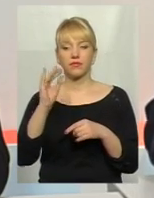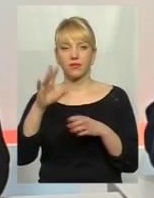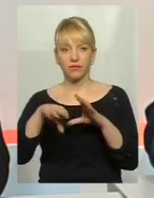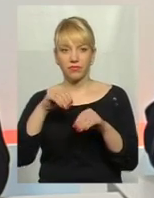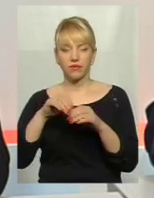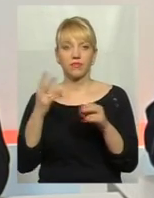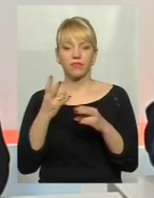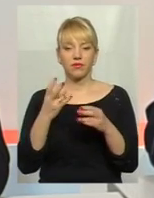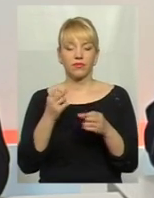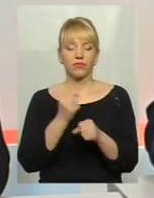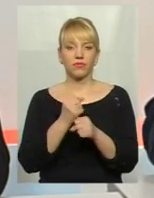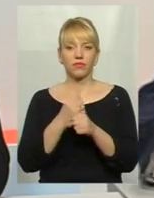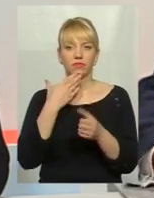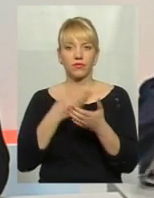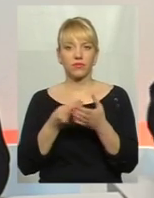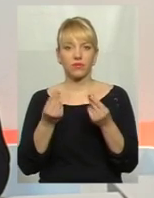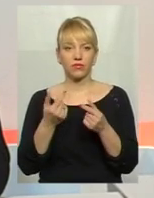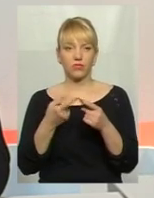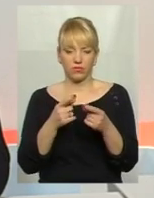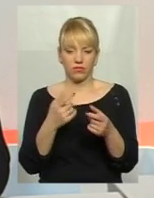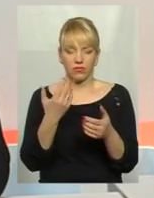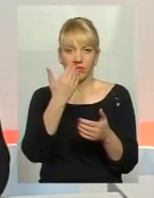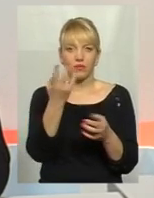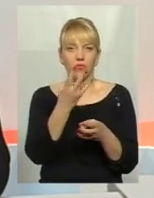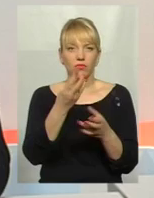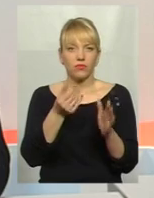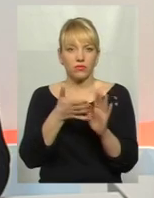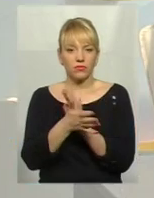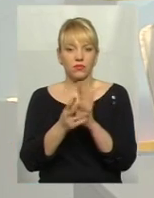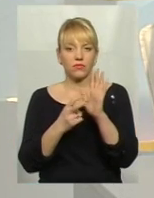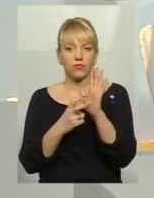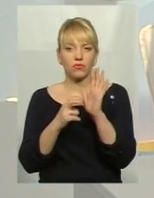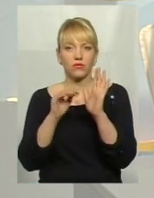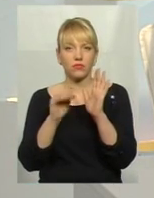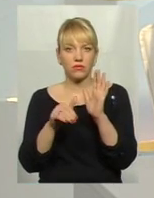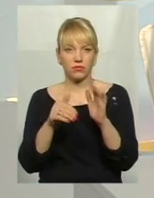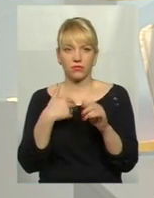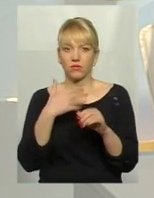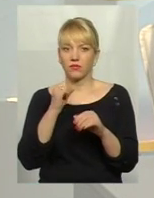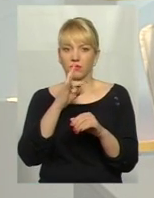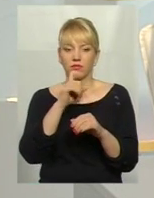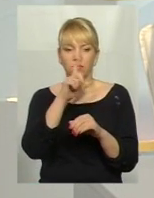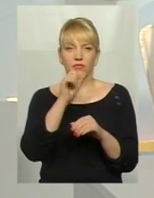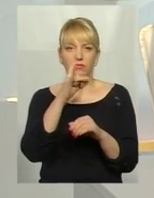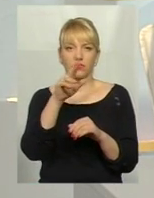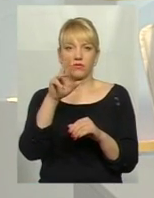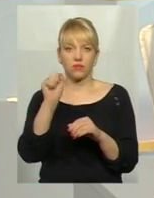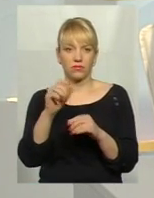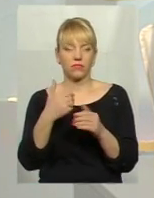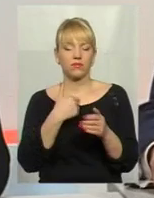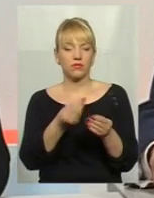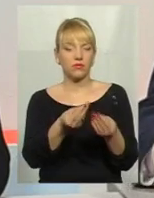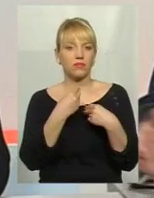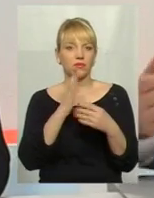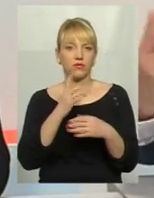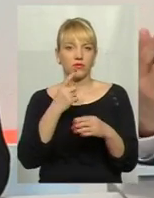треба потратити 700-800 тисяч на перевибори, щоб доєдналася Зарічанка. А Зарічанка в бюджет громади принесе максимум 1,5 мільйона.